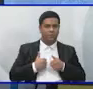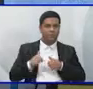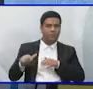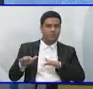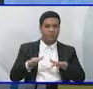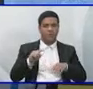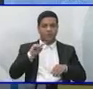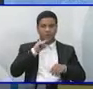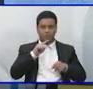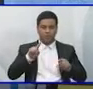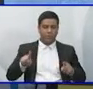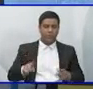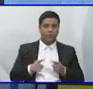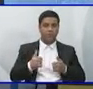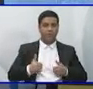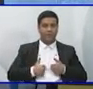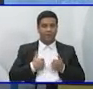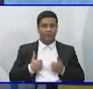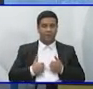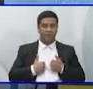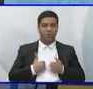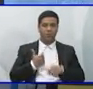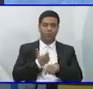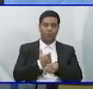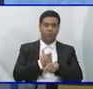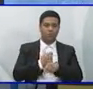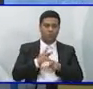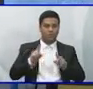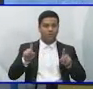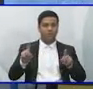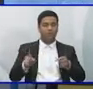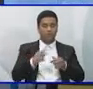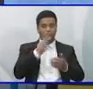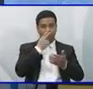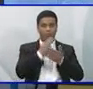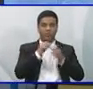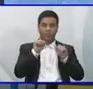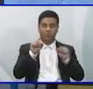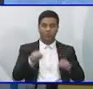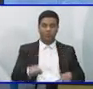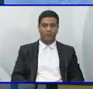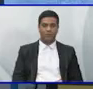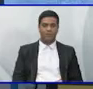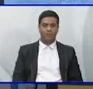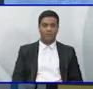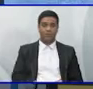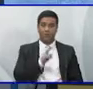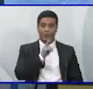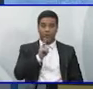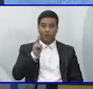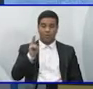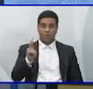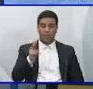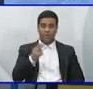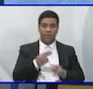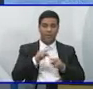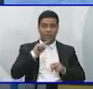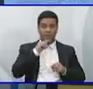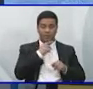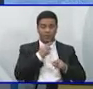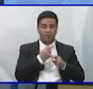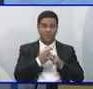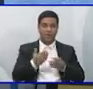jihatdan va siyosiy ijtimoiy hayotda ancha rivojlanganligini ko'rishimiz mumkin. Qoraqalpoqlar